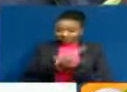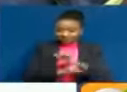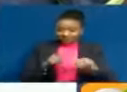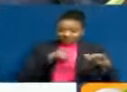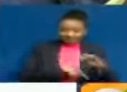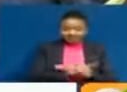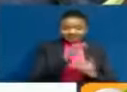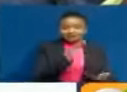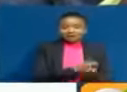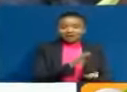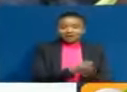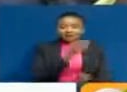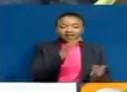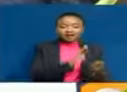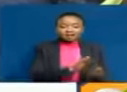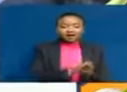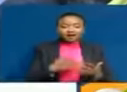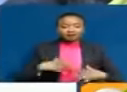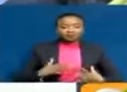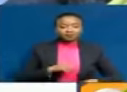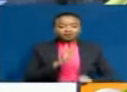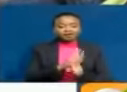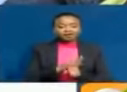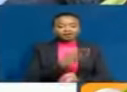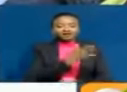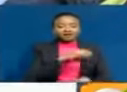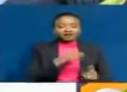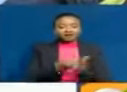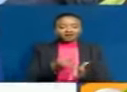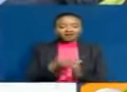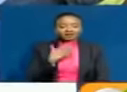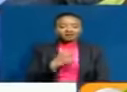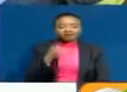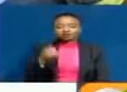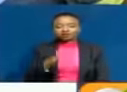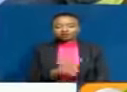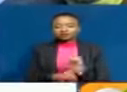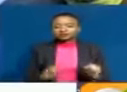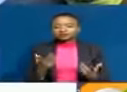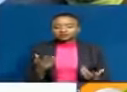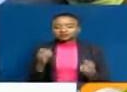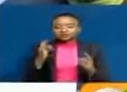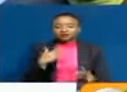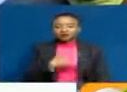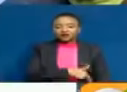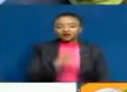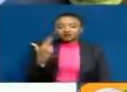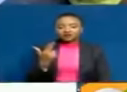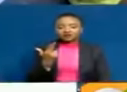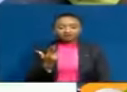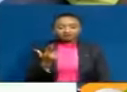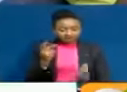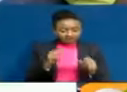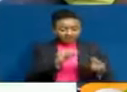anakimbia kwa bank. Kwa bank ni mahali watu wengi wamekuwa surrounded pale ndani wana collect pesa zao. Sasa mwizi yule, let's say for instance, kama kuna gangi kwa bank, sana